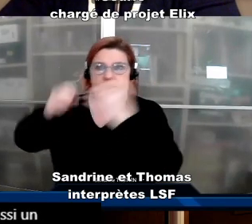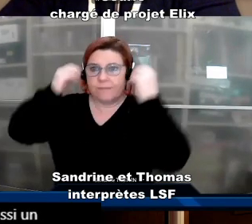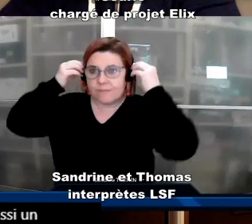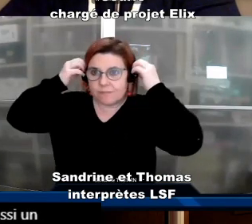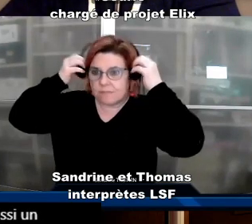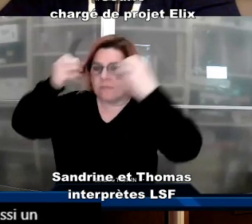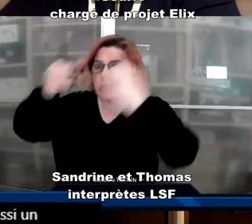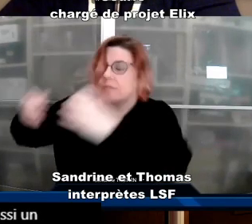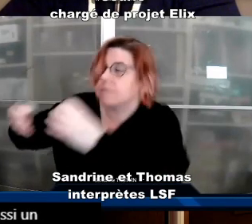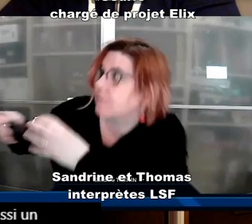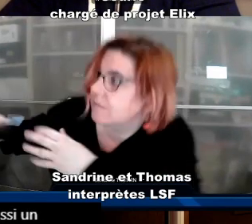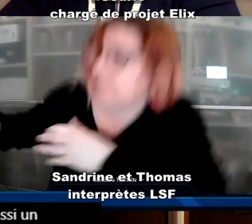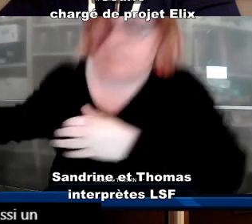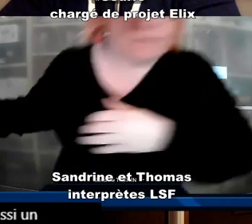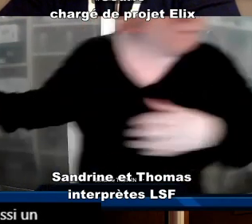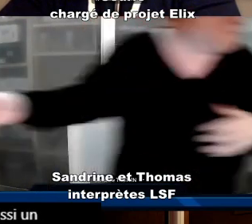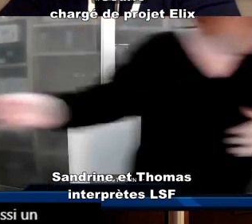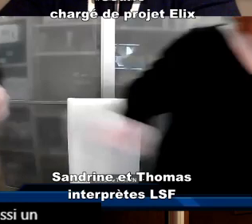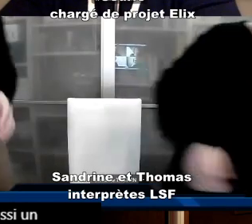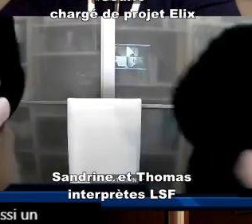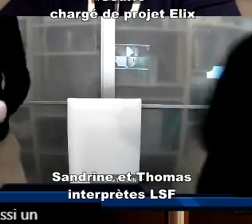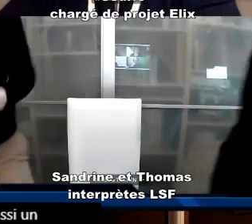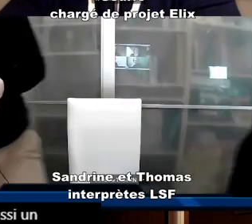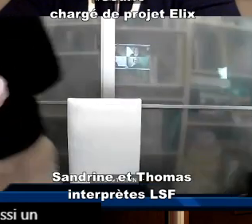Donc, Elix, hein,